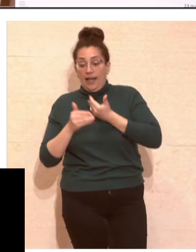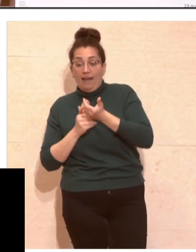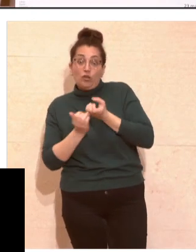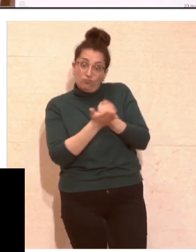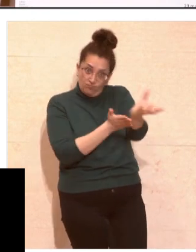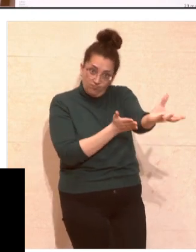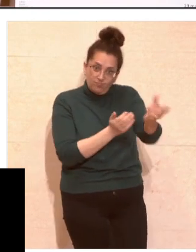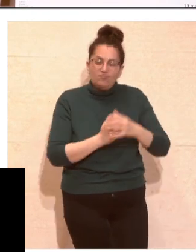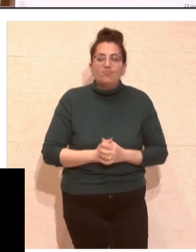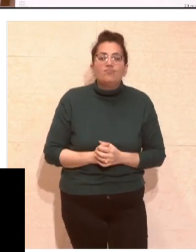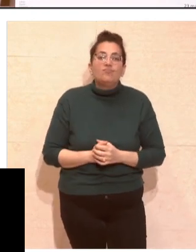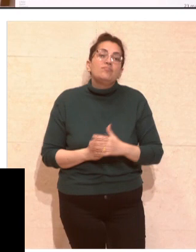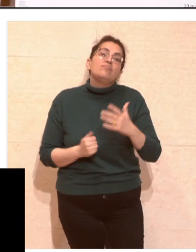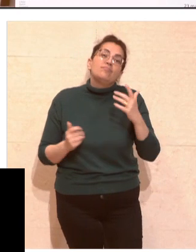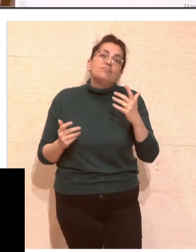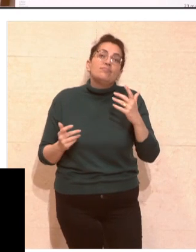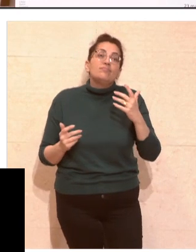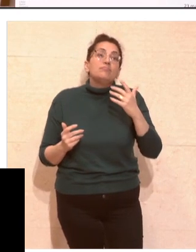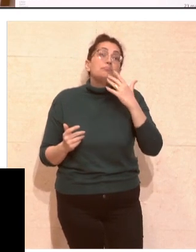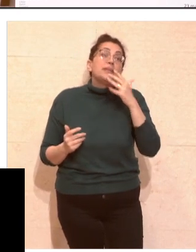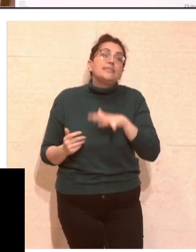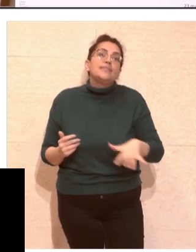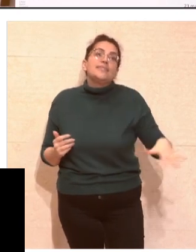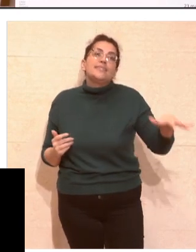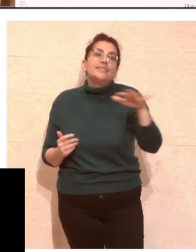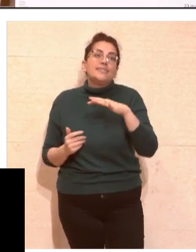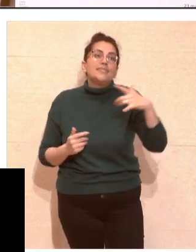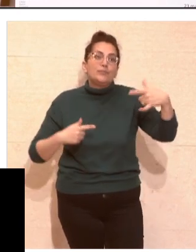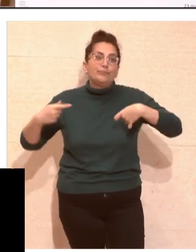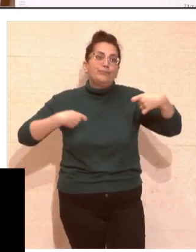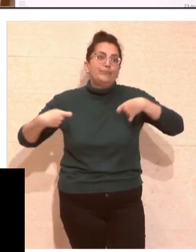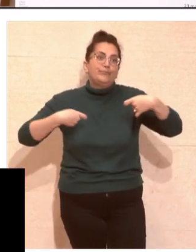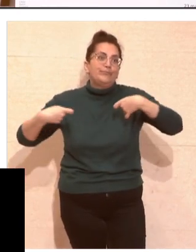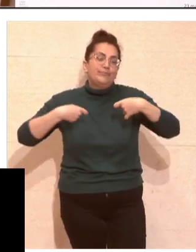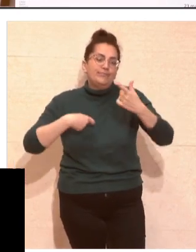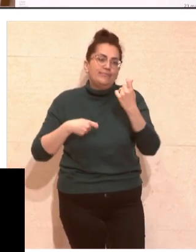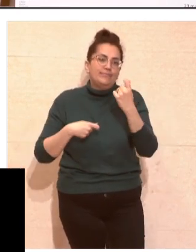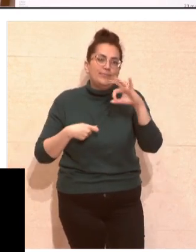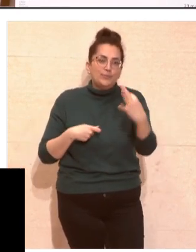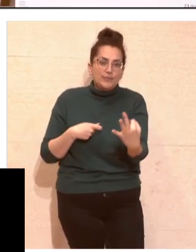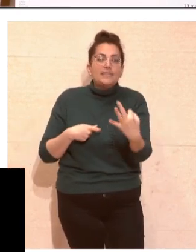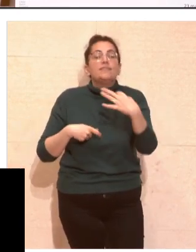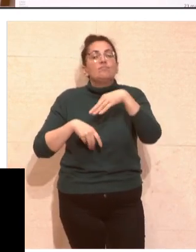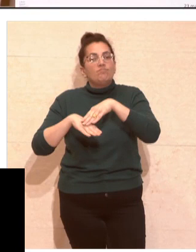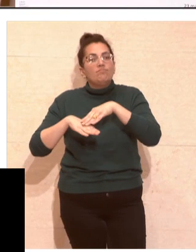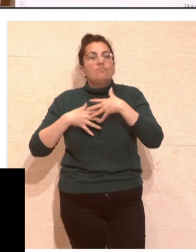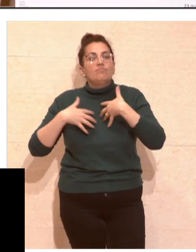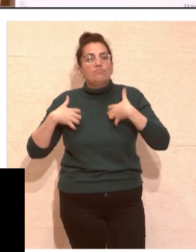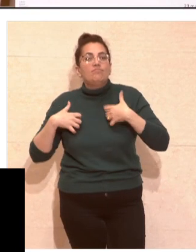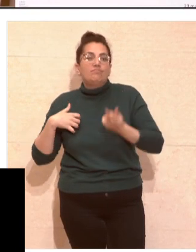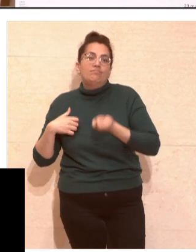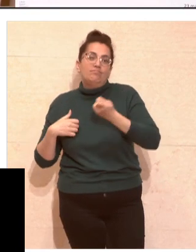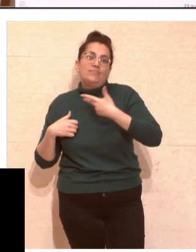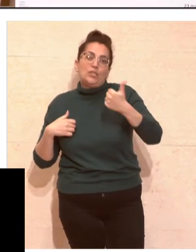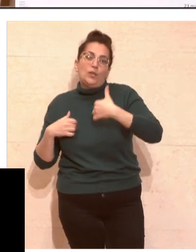souhaitez davantage, et je remercie évidemment tout le monde en lien avec cette subvention, et évidemment le Conseil scientifique de l'Éducation nationale de m'avoir